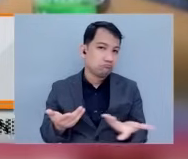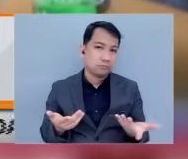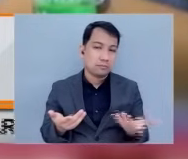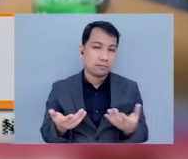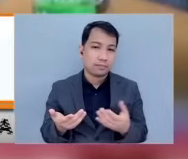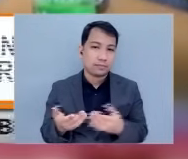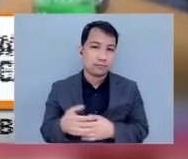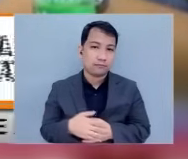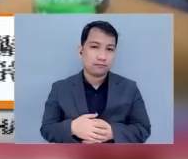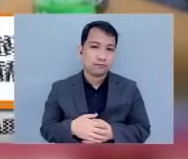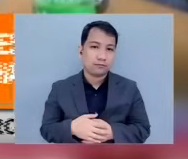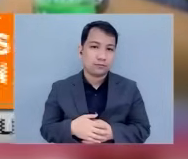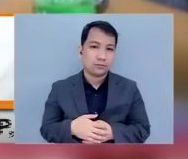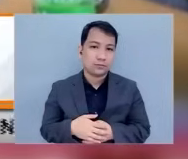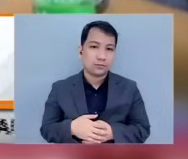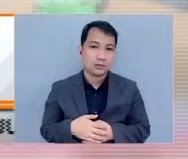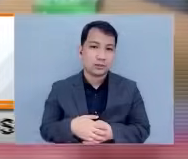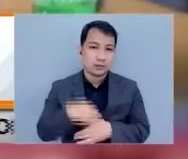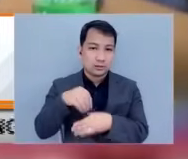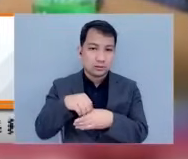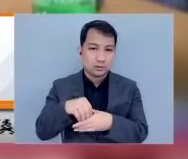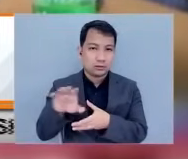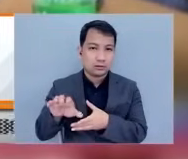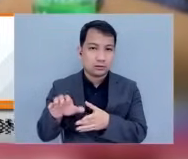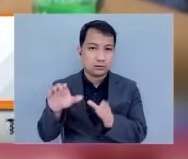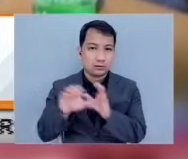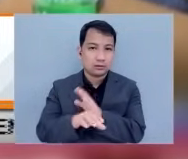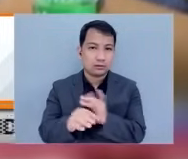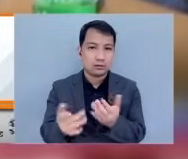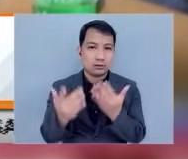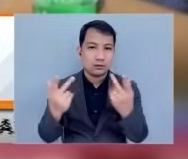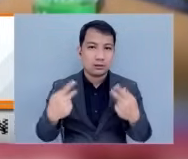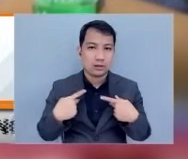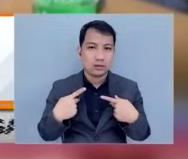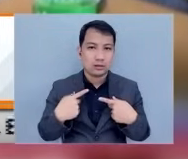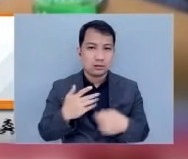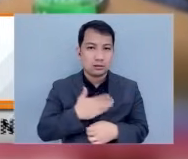in his may presence, nakakomit siya ng crime. May personal knowledge ako, sir,